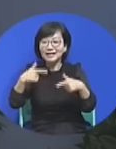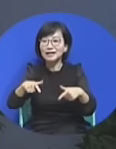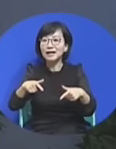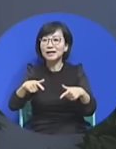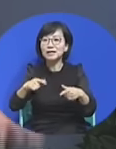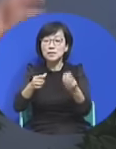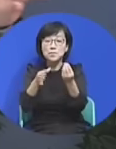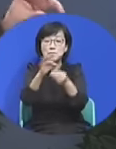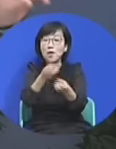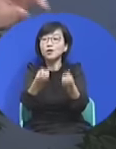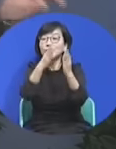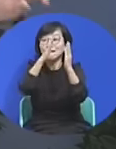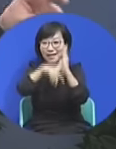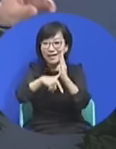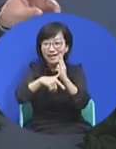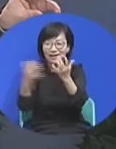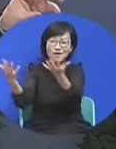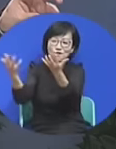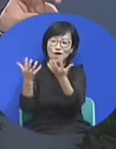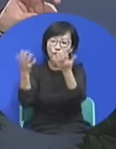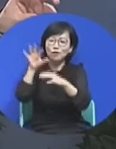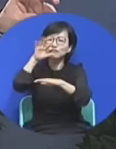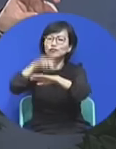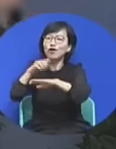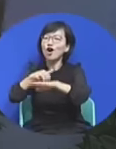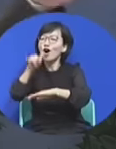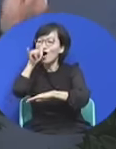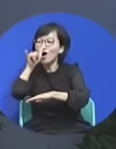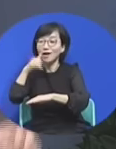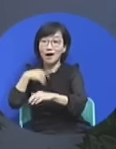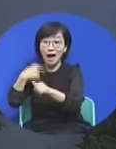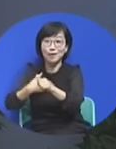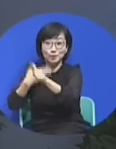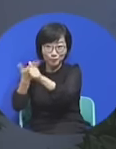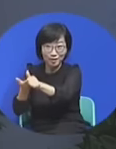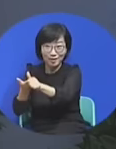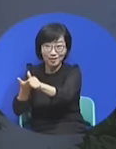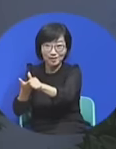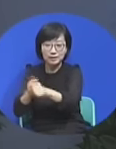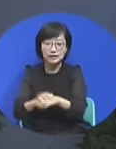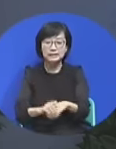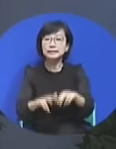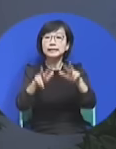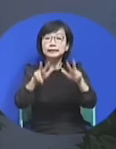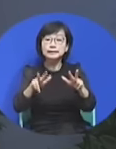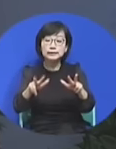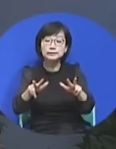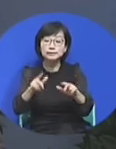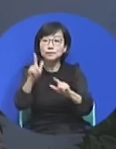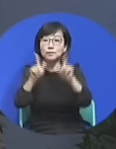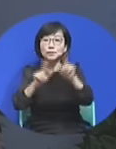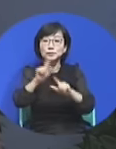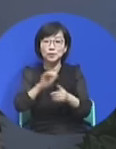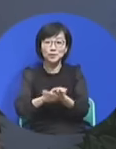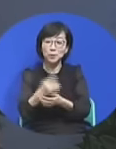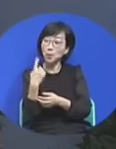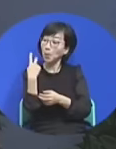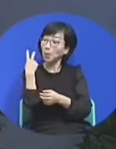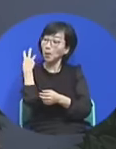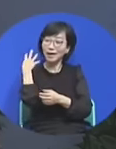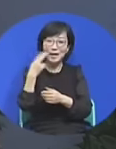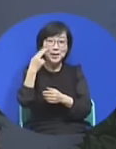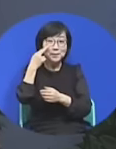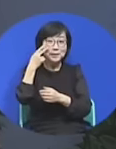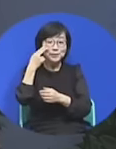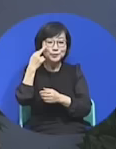어렘들이요. 미국에 있는 렘들이 1200명 넘게 등록했어요. Already over 1200 US remnants have registered for the remnant